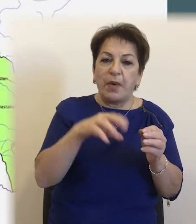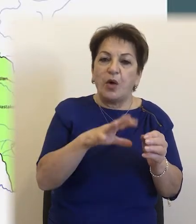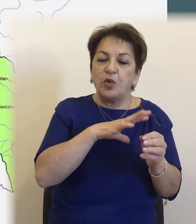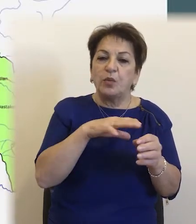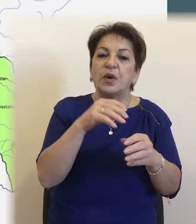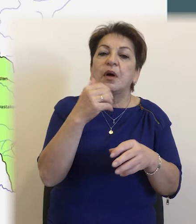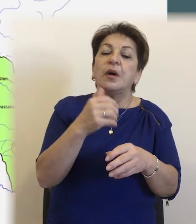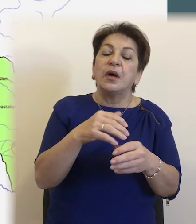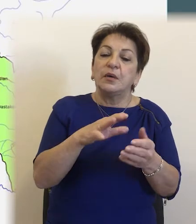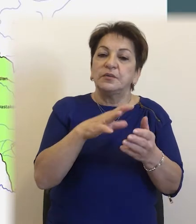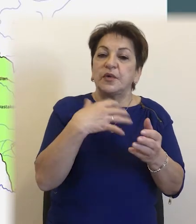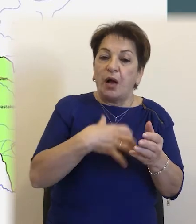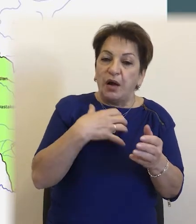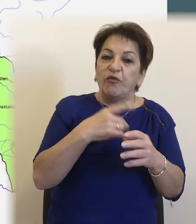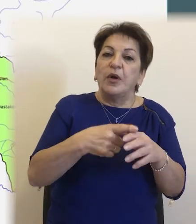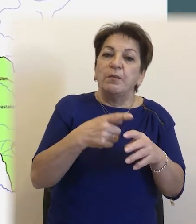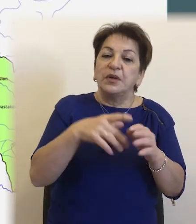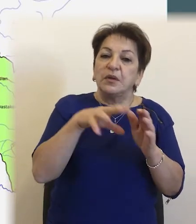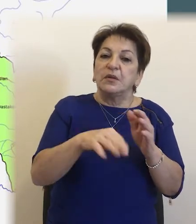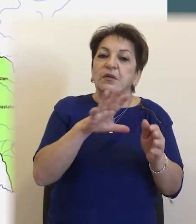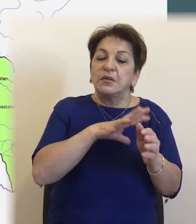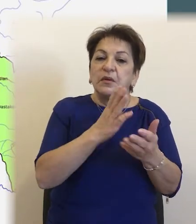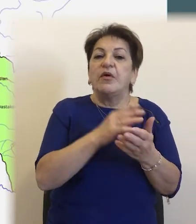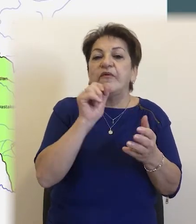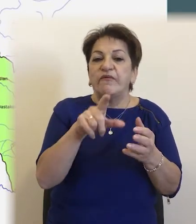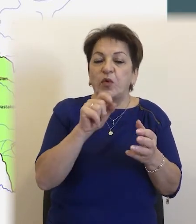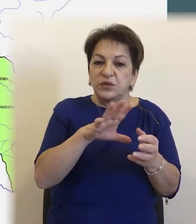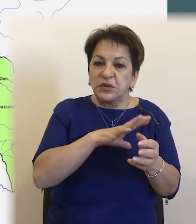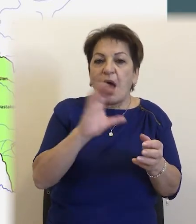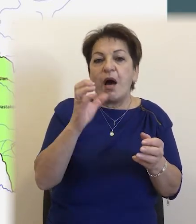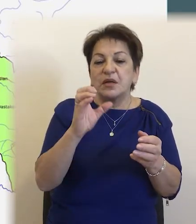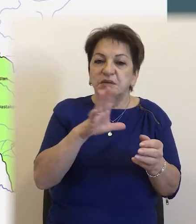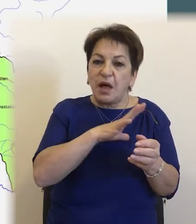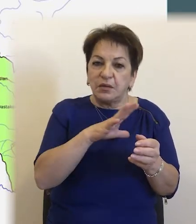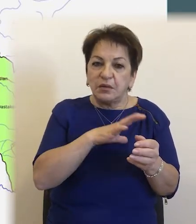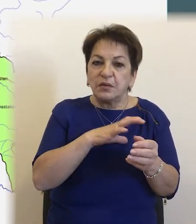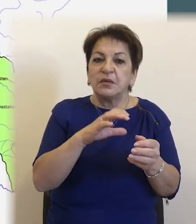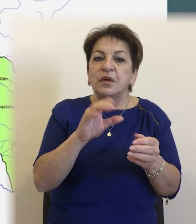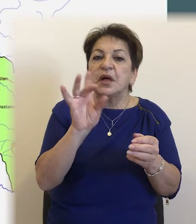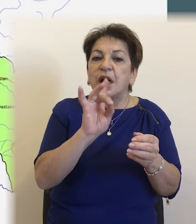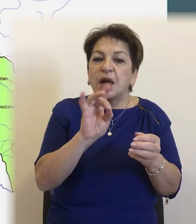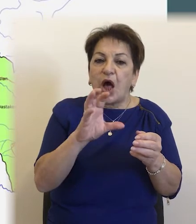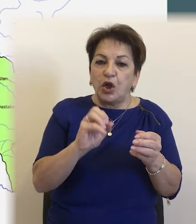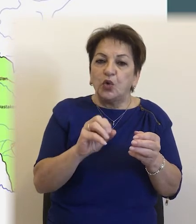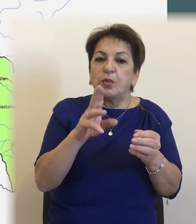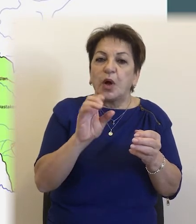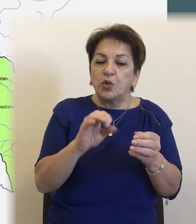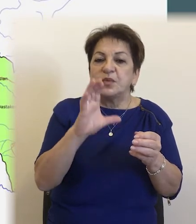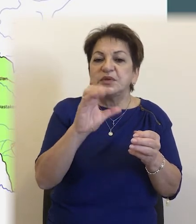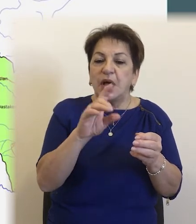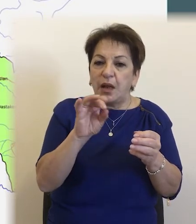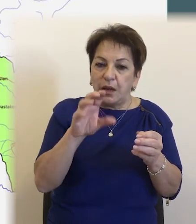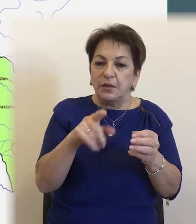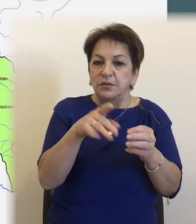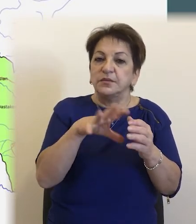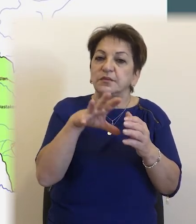կապանում պացի կլխավոր մետաղներից հանքակարում կան նաև ոսկի, արծատ, ինչպես նաև ռենյում, կատմյում